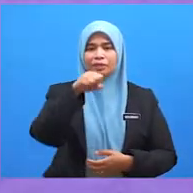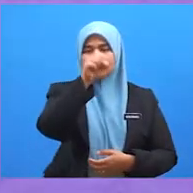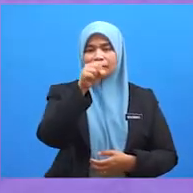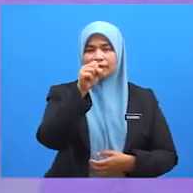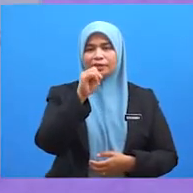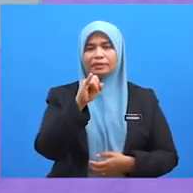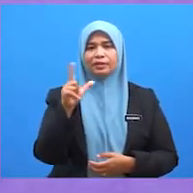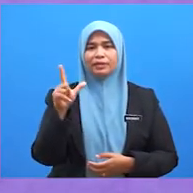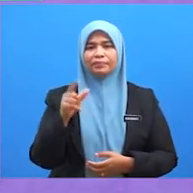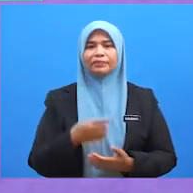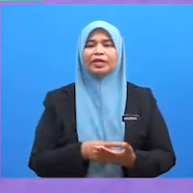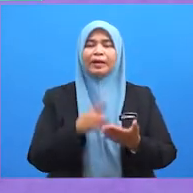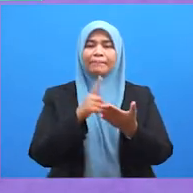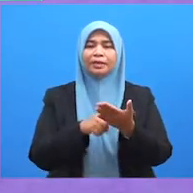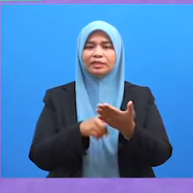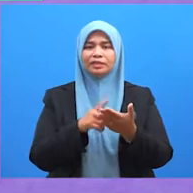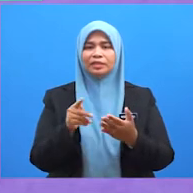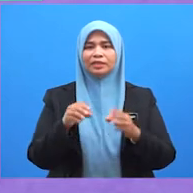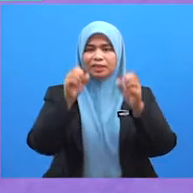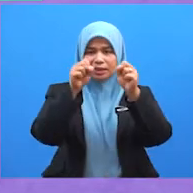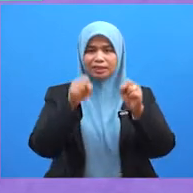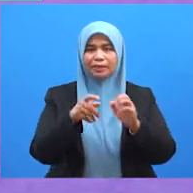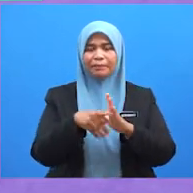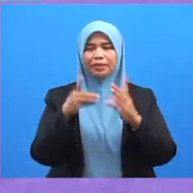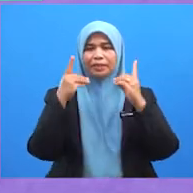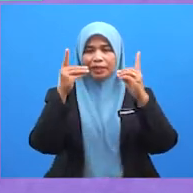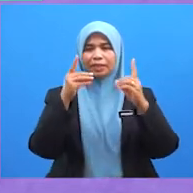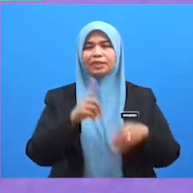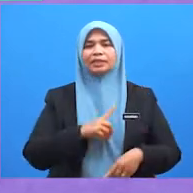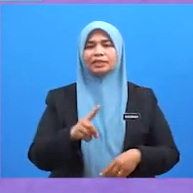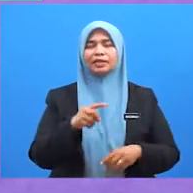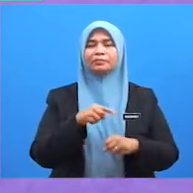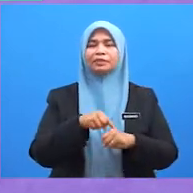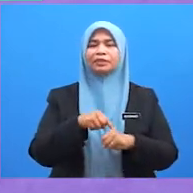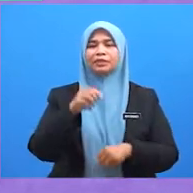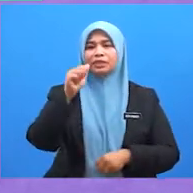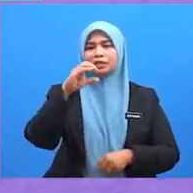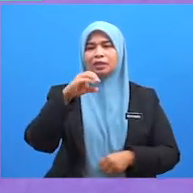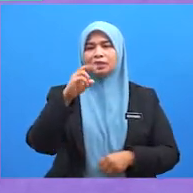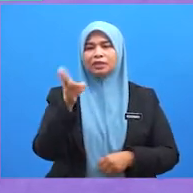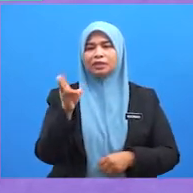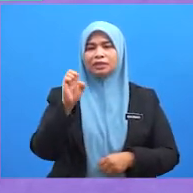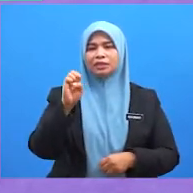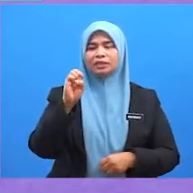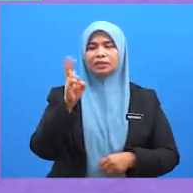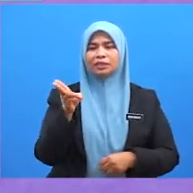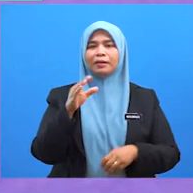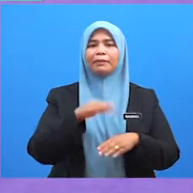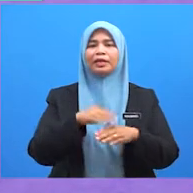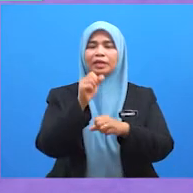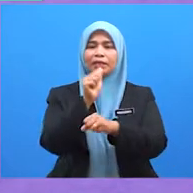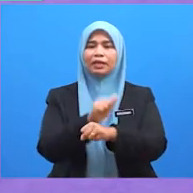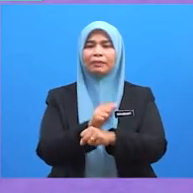Soalannya ialah, bincangkan sistem pendidikan Islam di Aceh pada abad